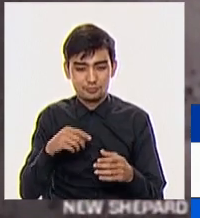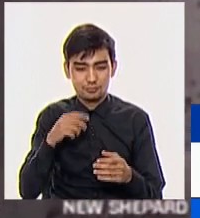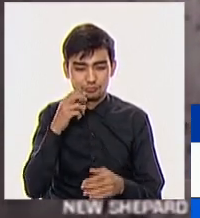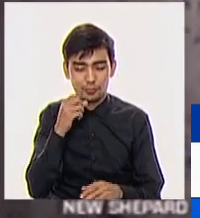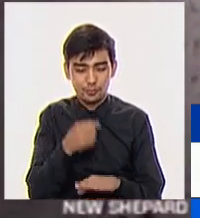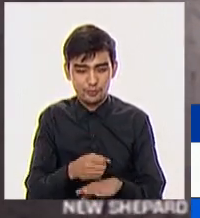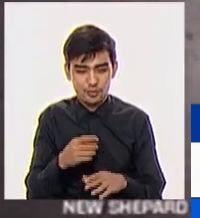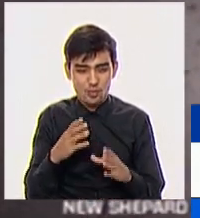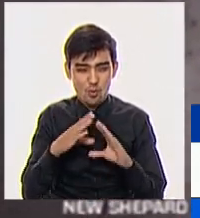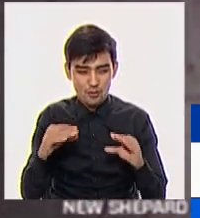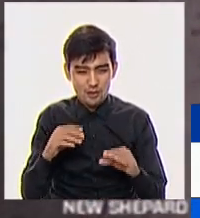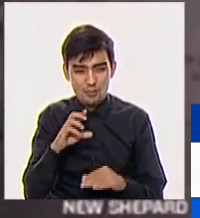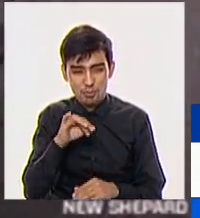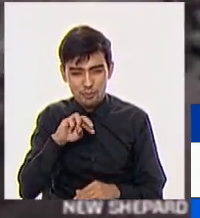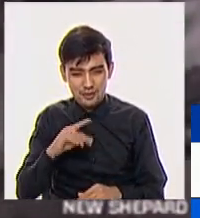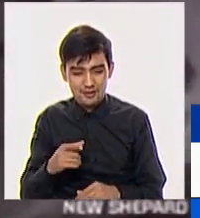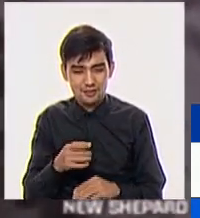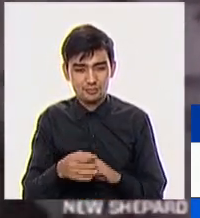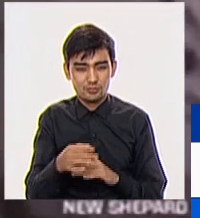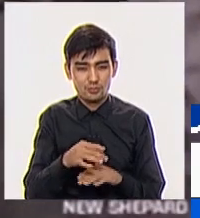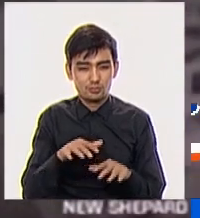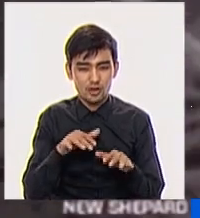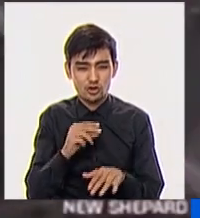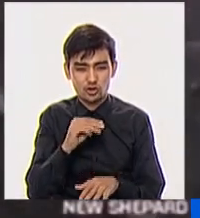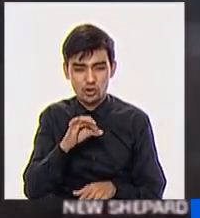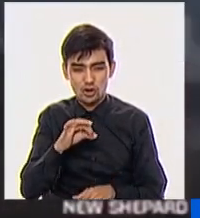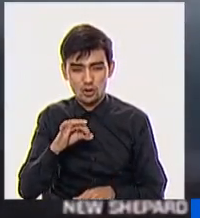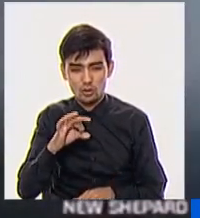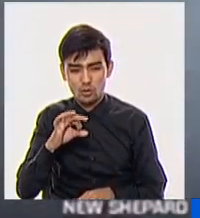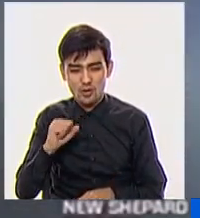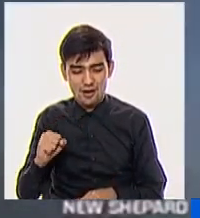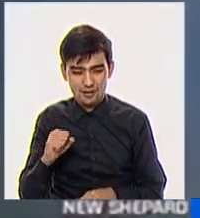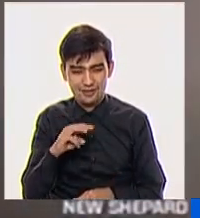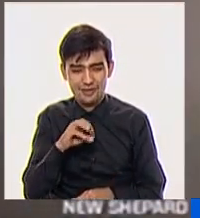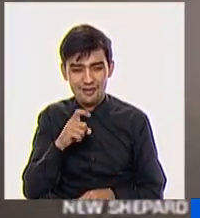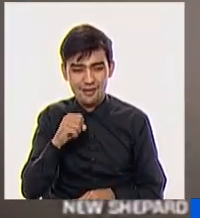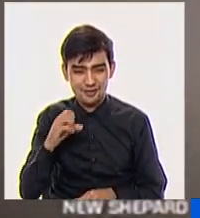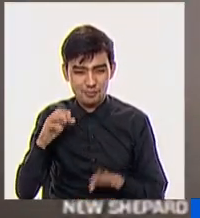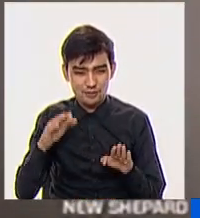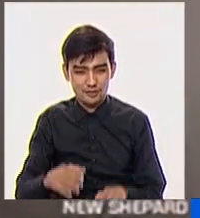густом облаке пыли в пустыне Чиуа на западе Техаса.